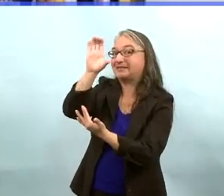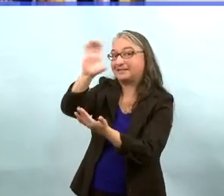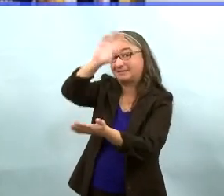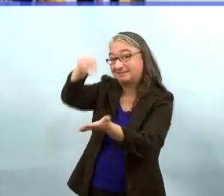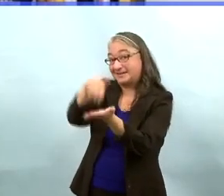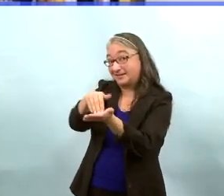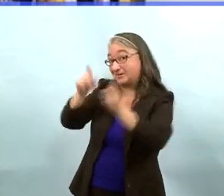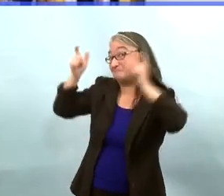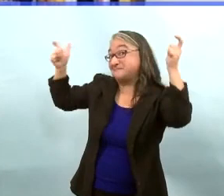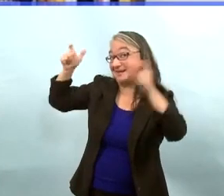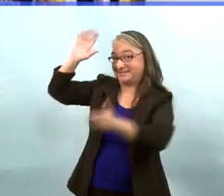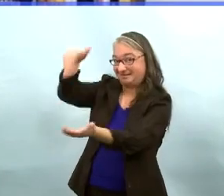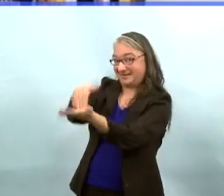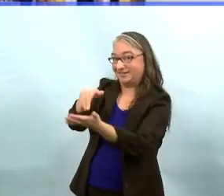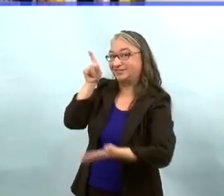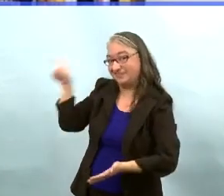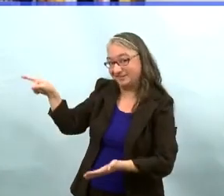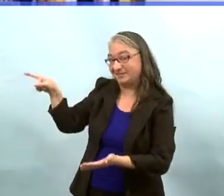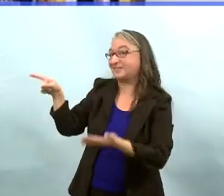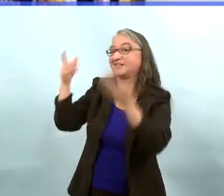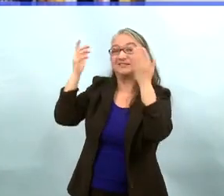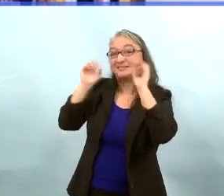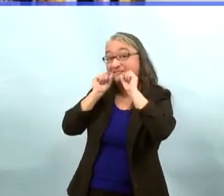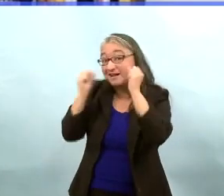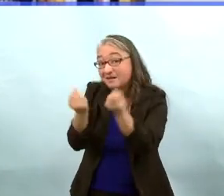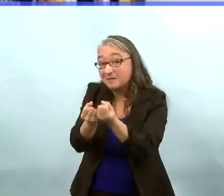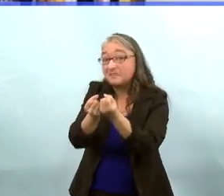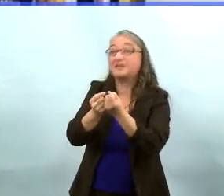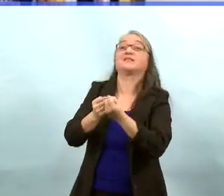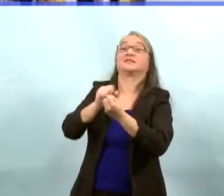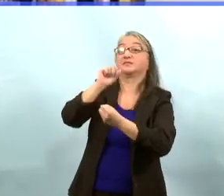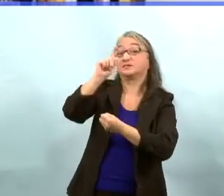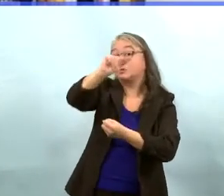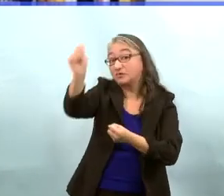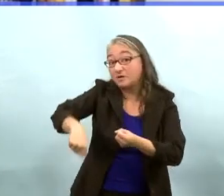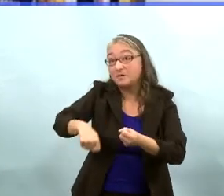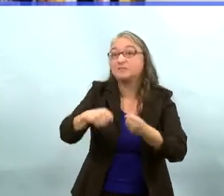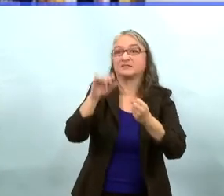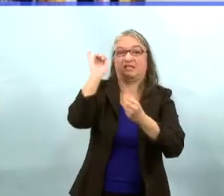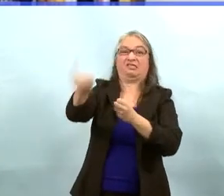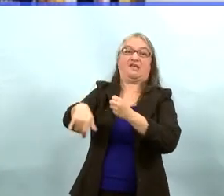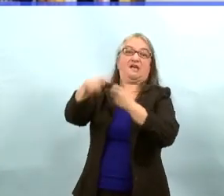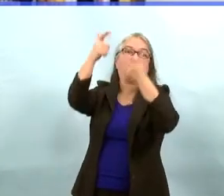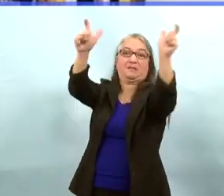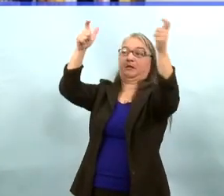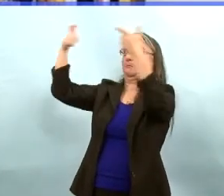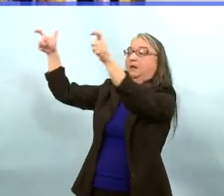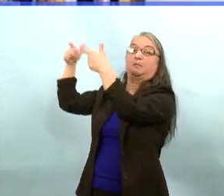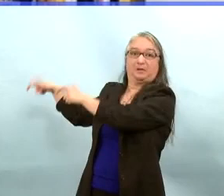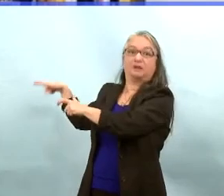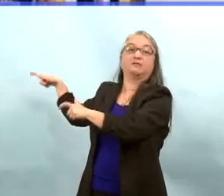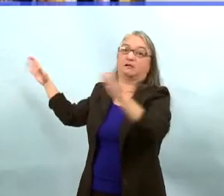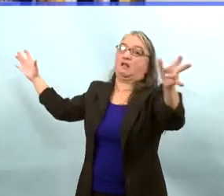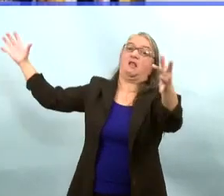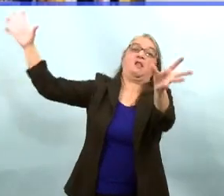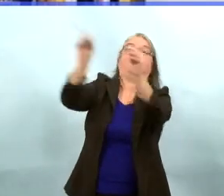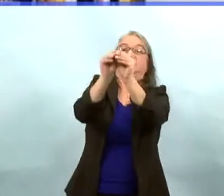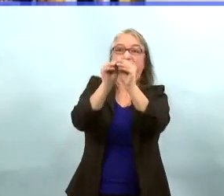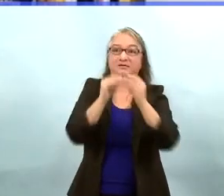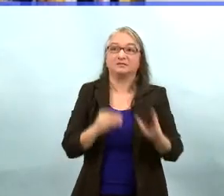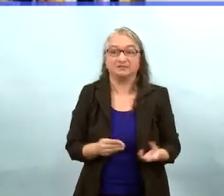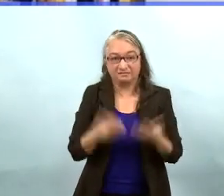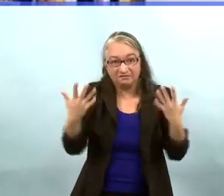très encouragés de voir à quel point les parents sont prêts à faire vacciner leur enfant dès que possible. Et